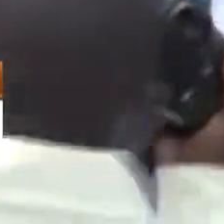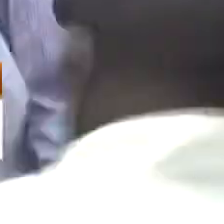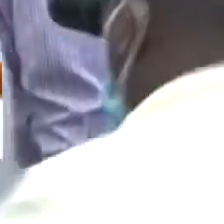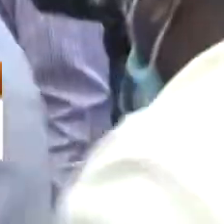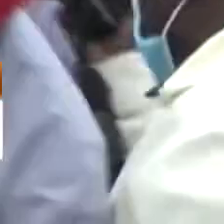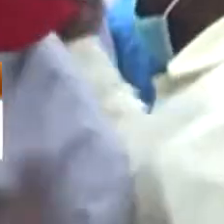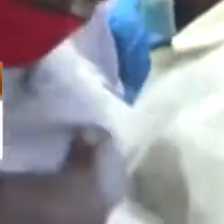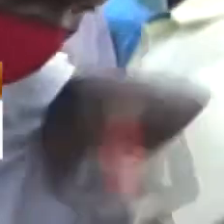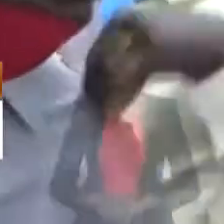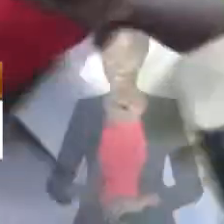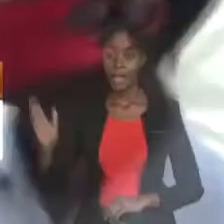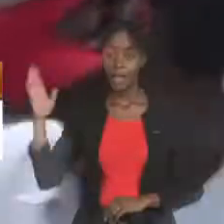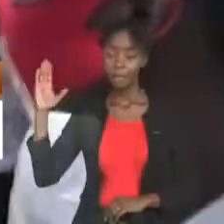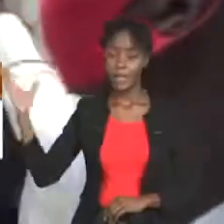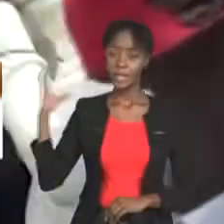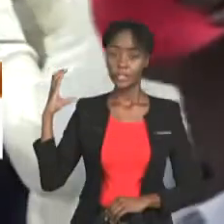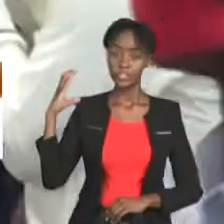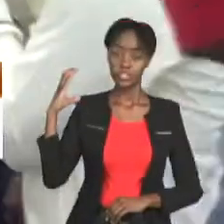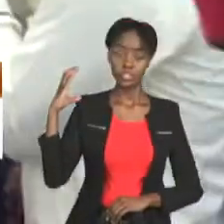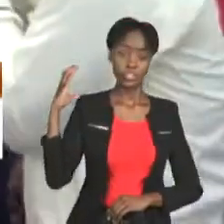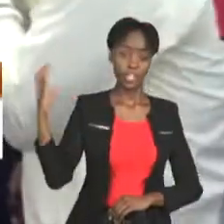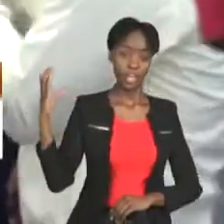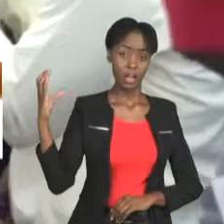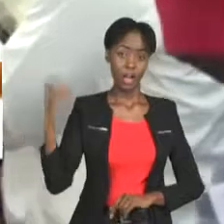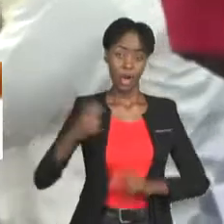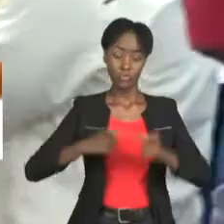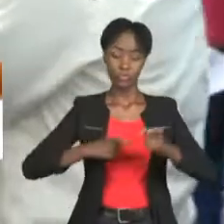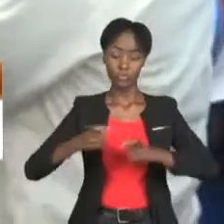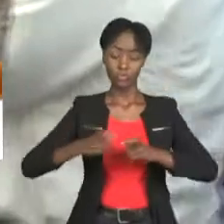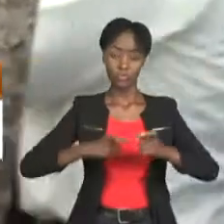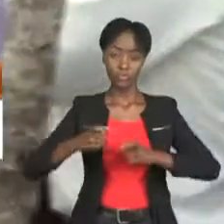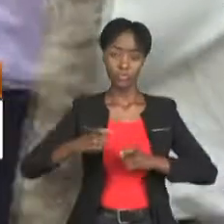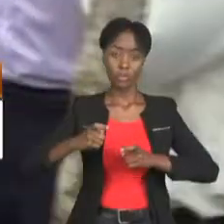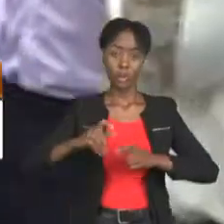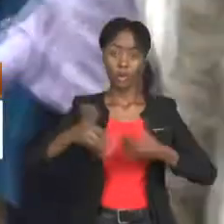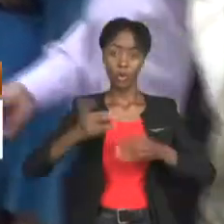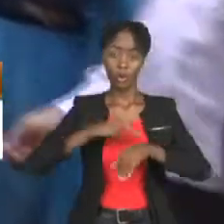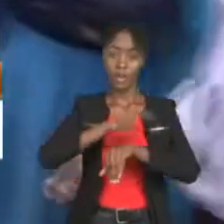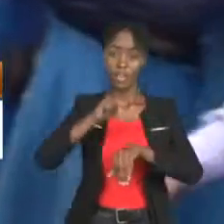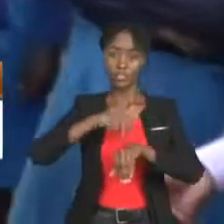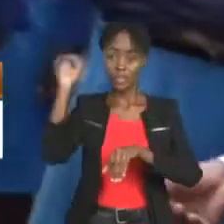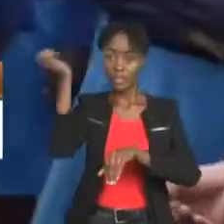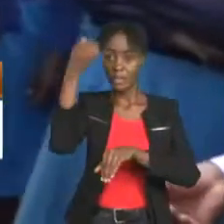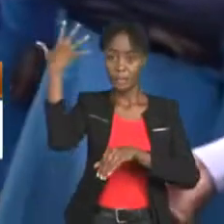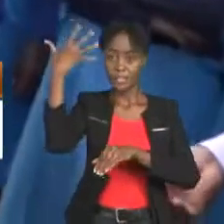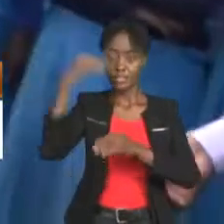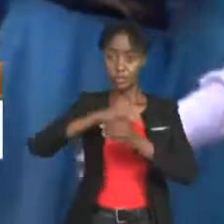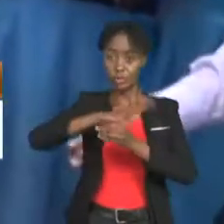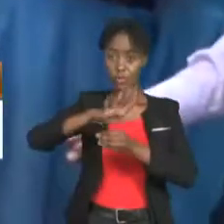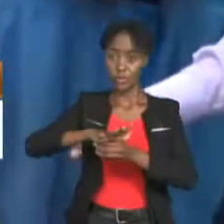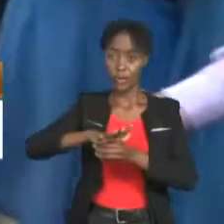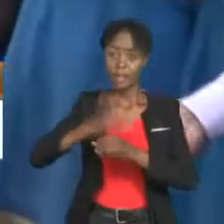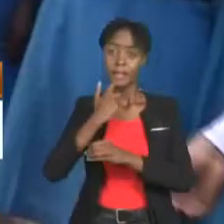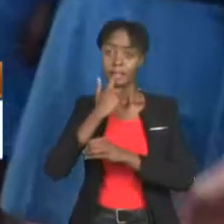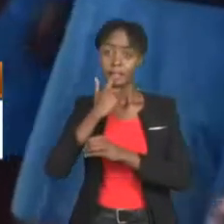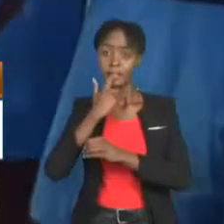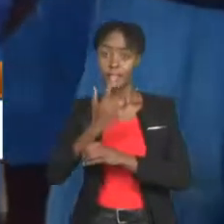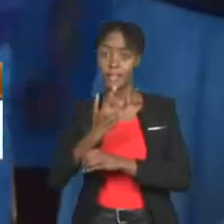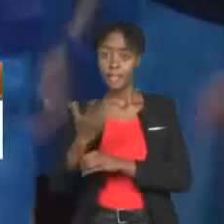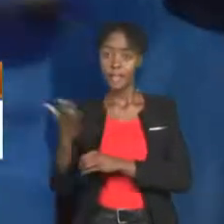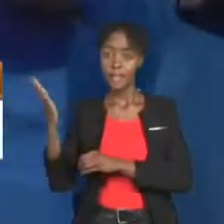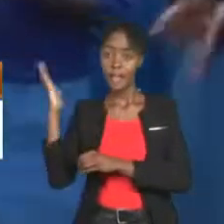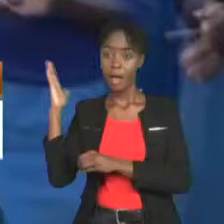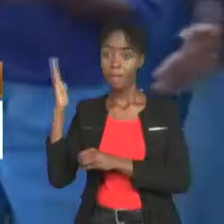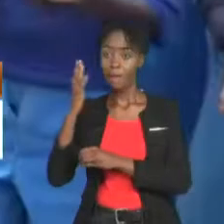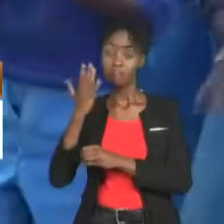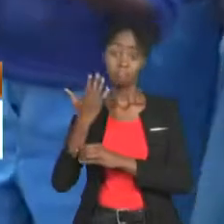Rasanga ambaye ni mwenyekiti wa kamati ya kukabiliana na dharura ya kaunti dhidi ya korona amesema kuwa idadi ya visa vilivyoripotiwa